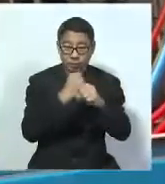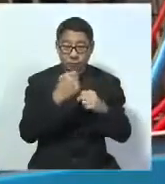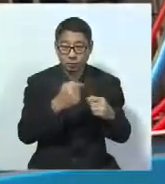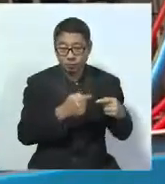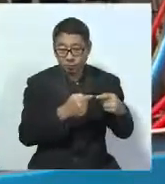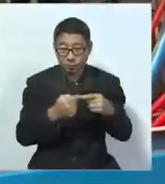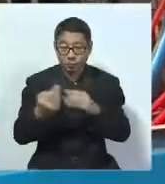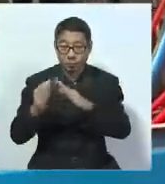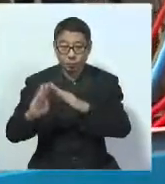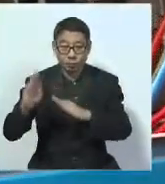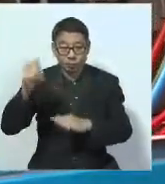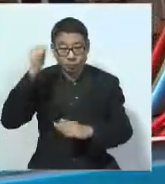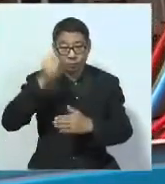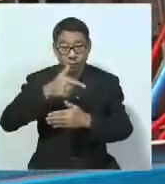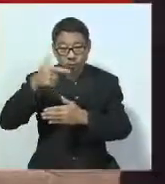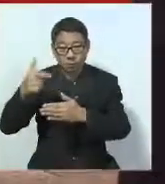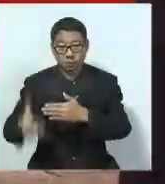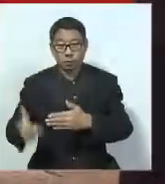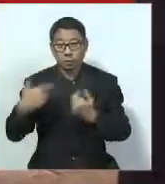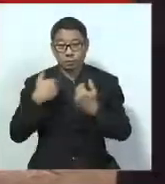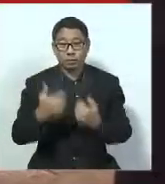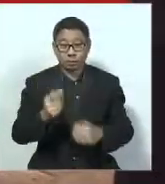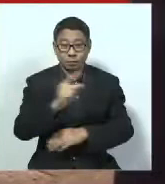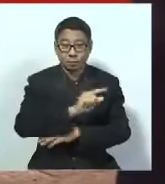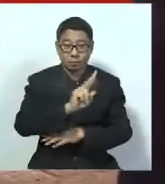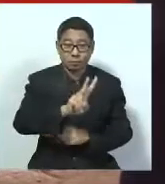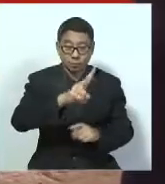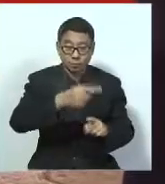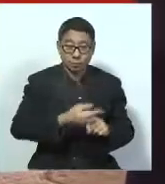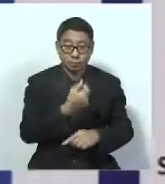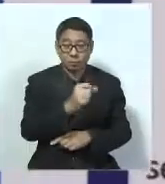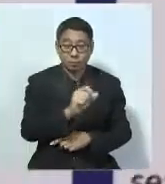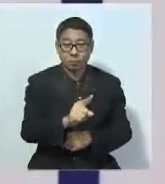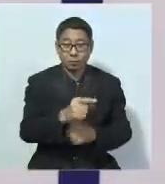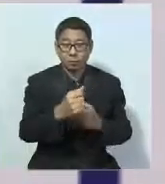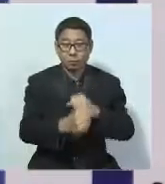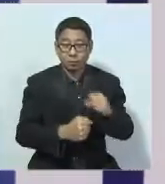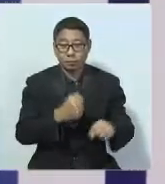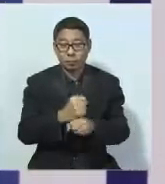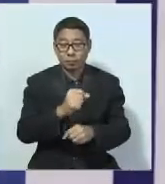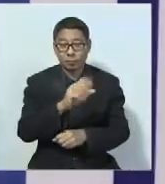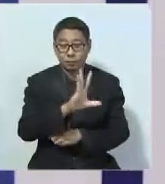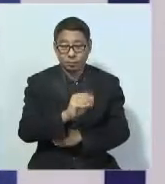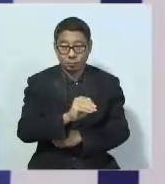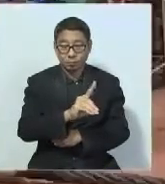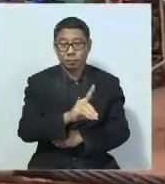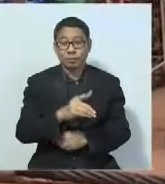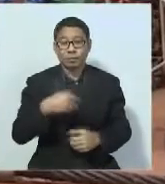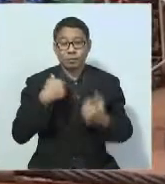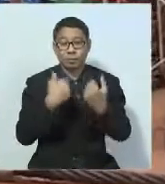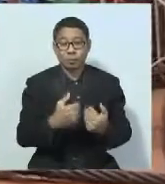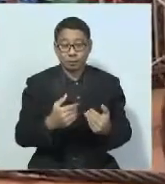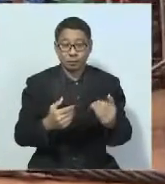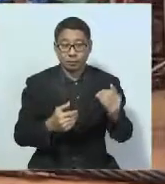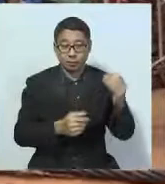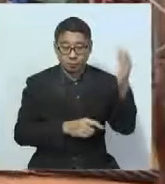ารกิจต่อจากบริษัทเดิมที่ยกเลิกสัญญาตั้งแต่วันที่2พฤศจิกายนปี2561นะคะ